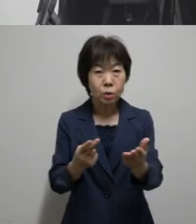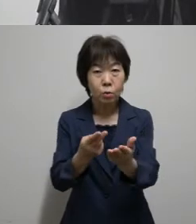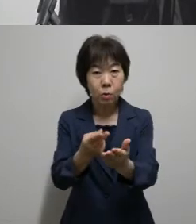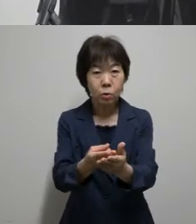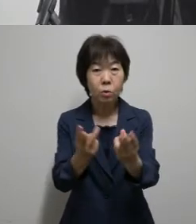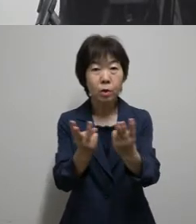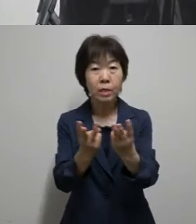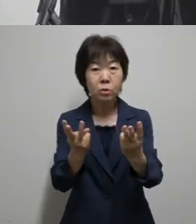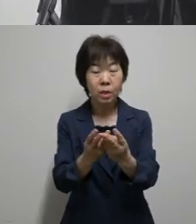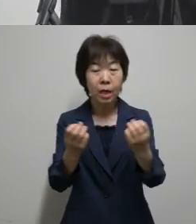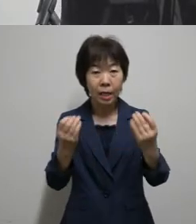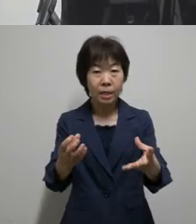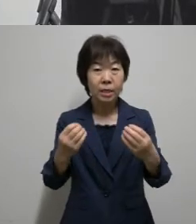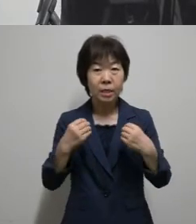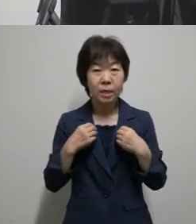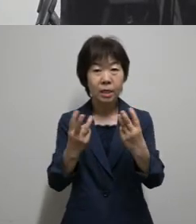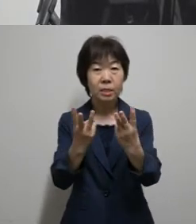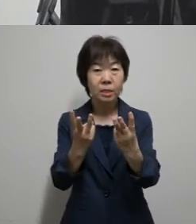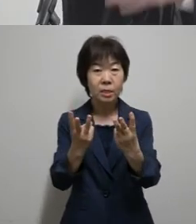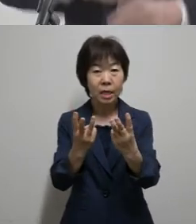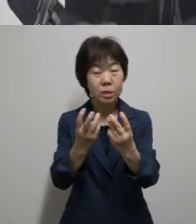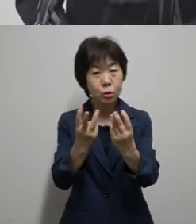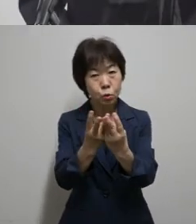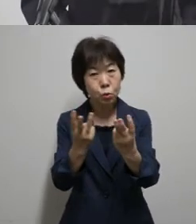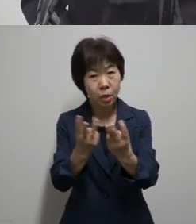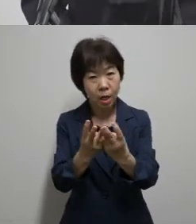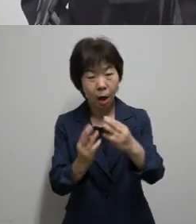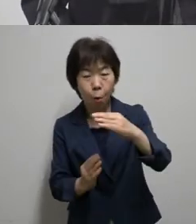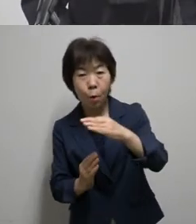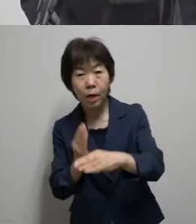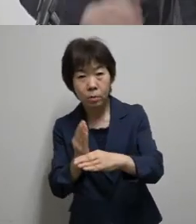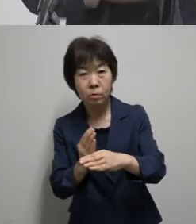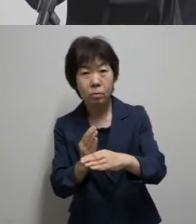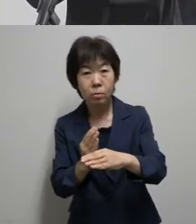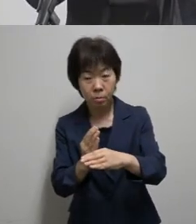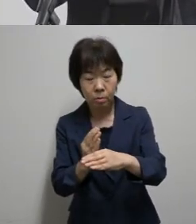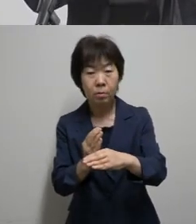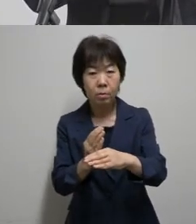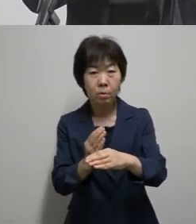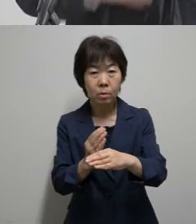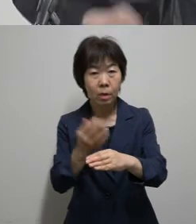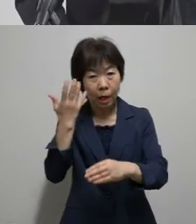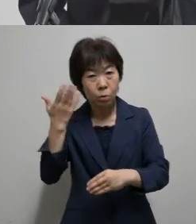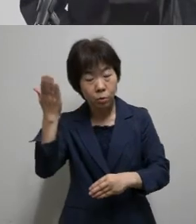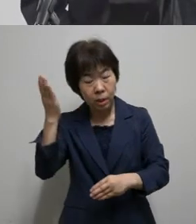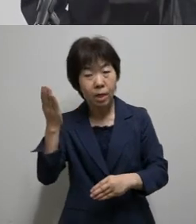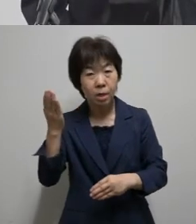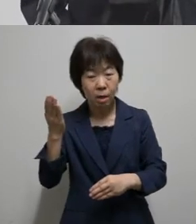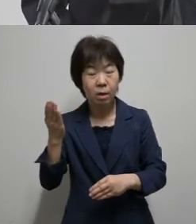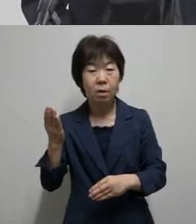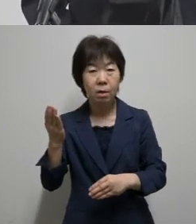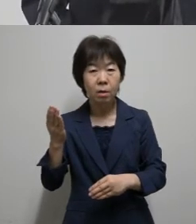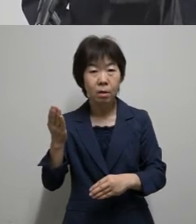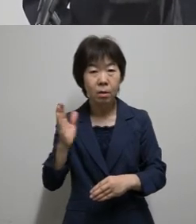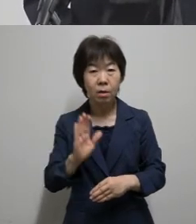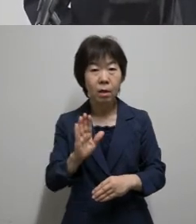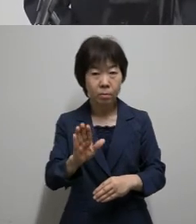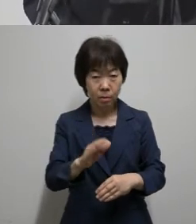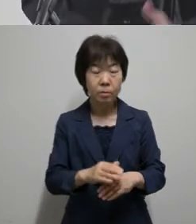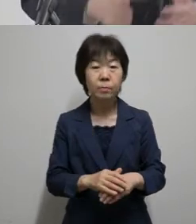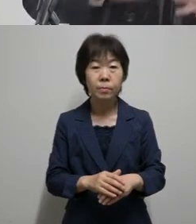しい感染者数がそれを上回ってしまう追いつかなくなってしまう可能性がすぐ目の前に来ております